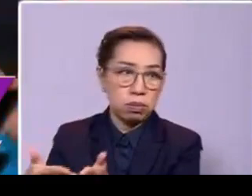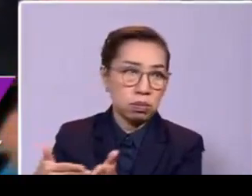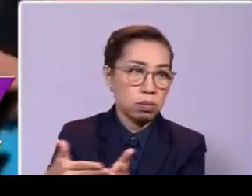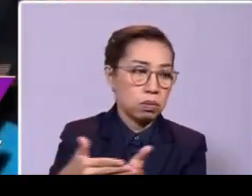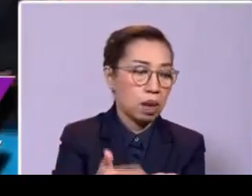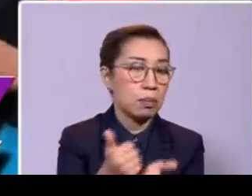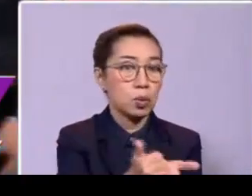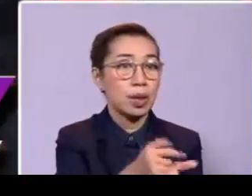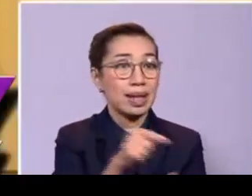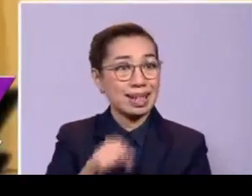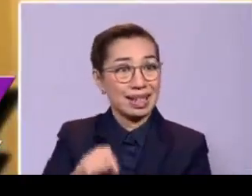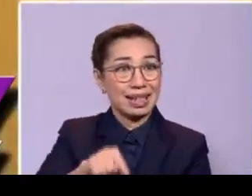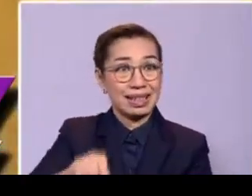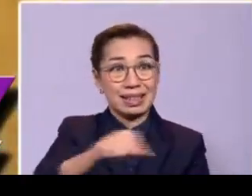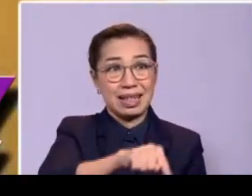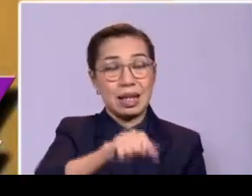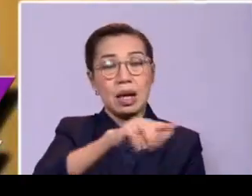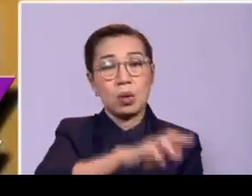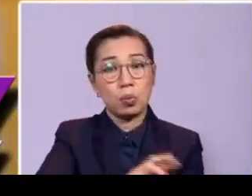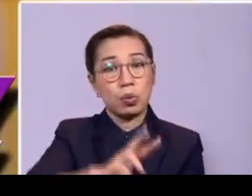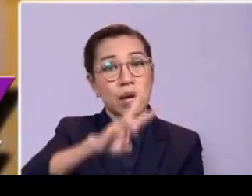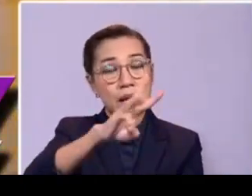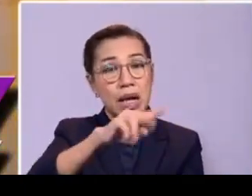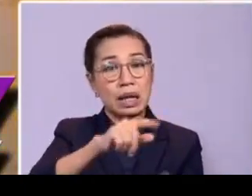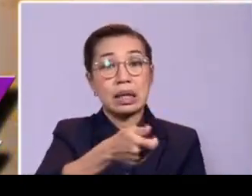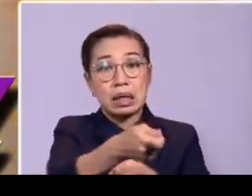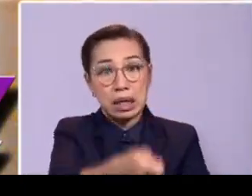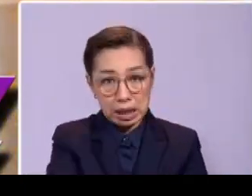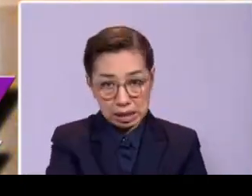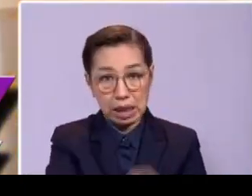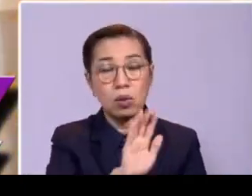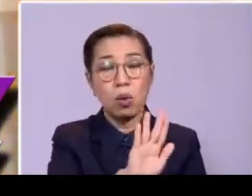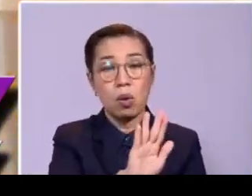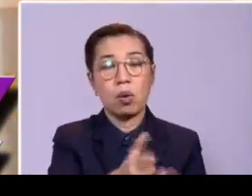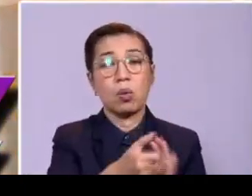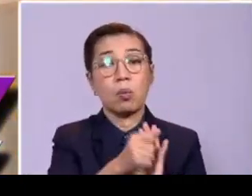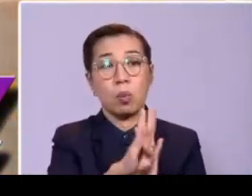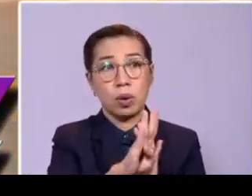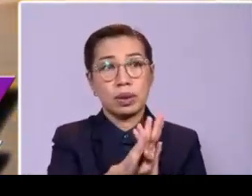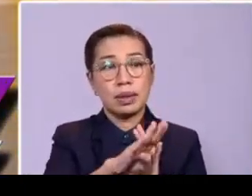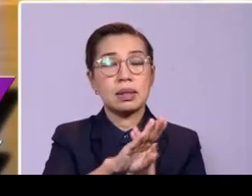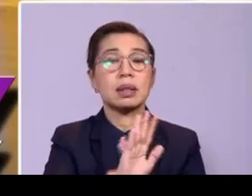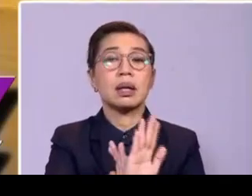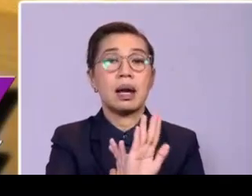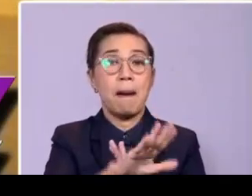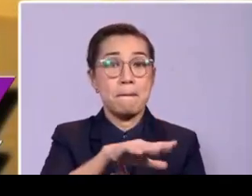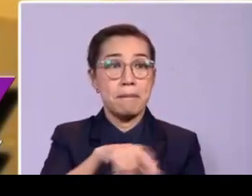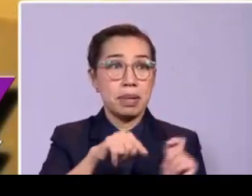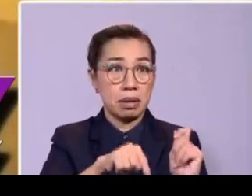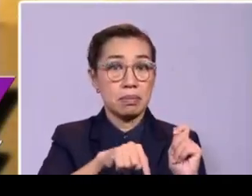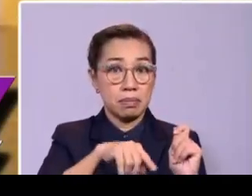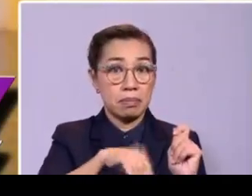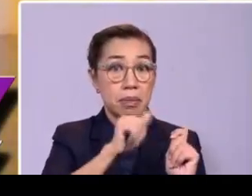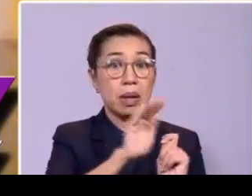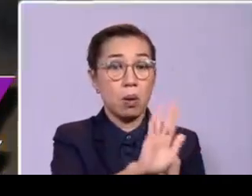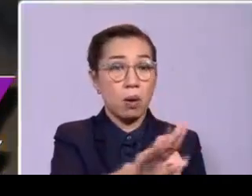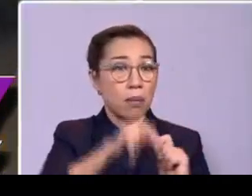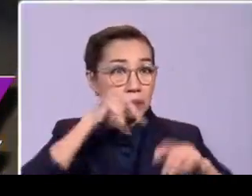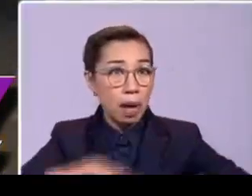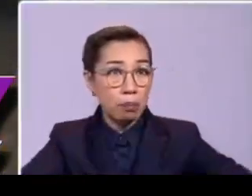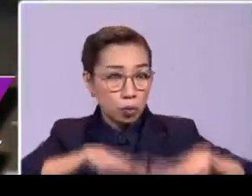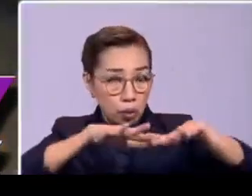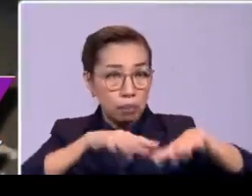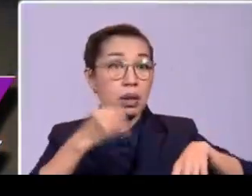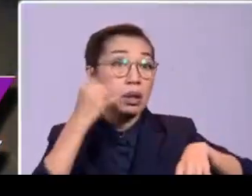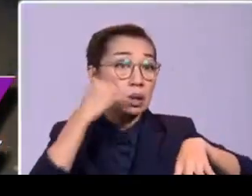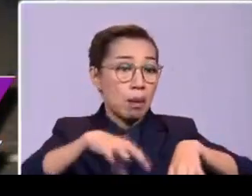คือวิทยาลัยเกษตรและเทคโนโลยีอุบลราชธานีนะคะอยู่ในอำเภอเมืองจังหวัดอุบลค่ะน้ำท่วมสูงนะคะคนติดเกาะ